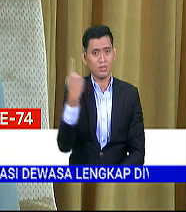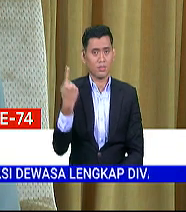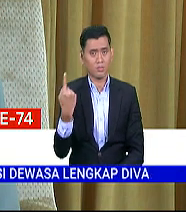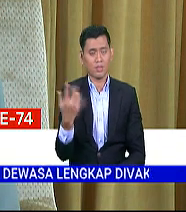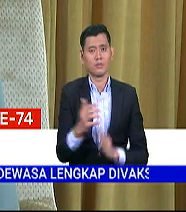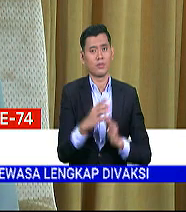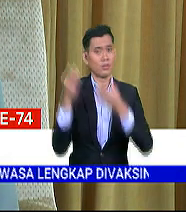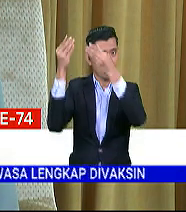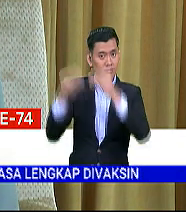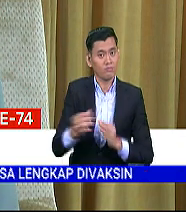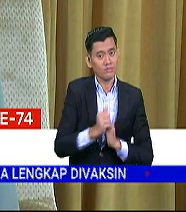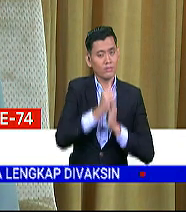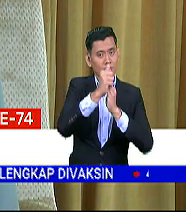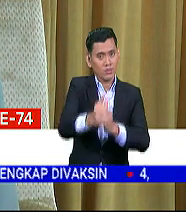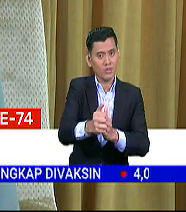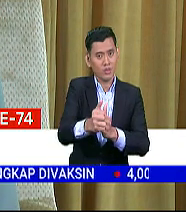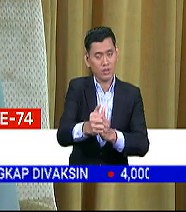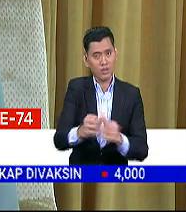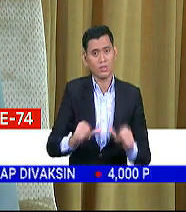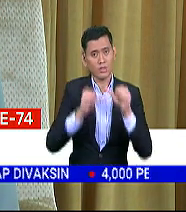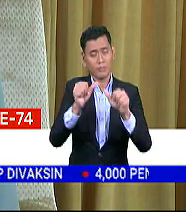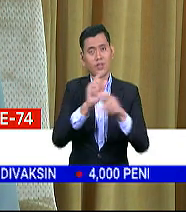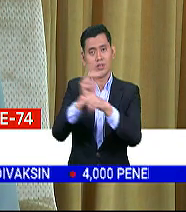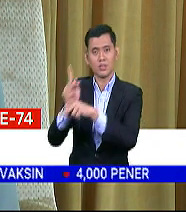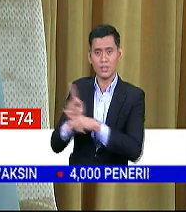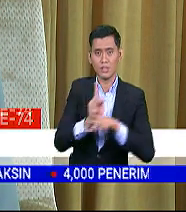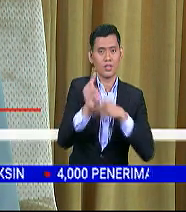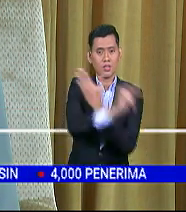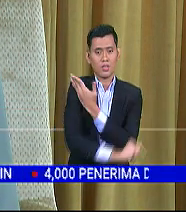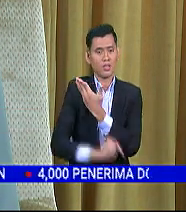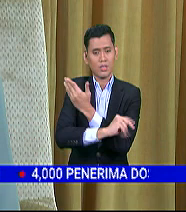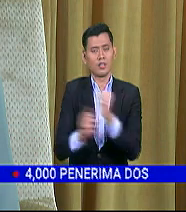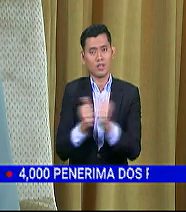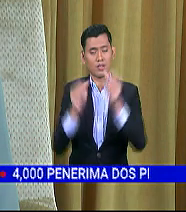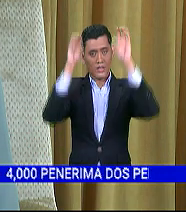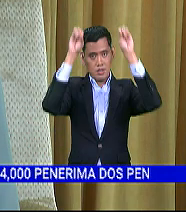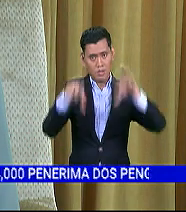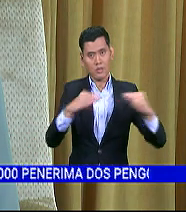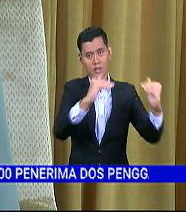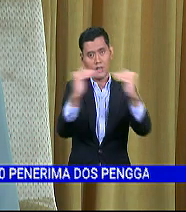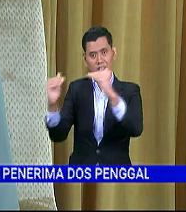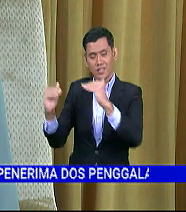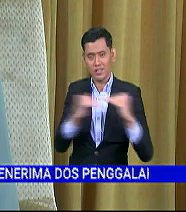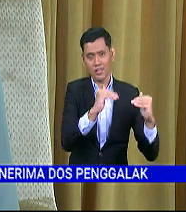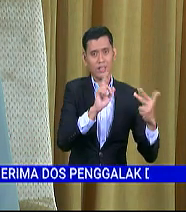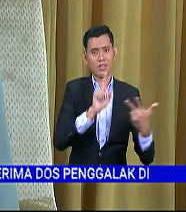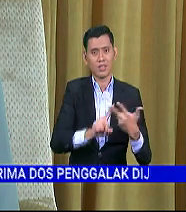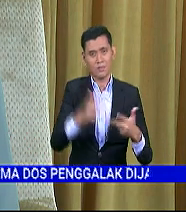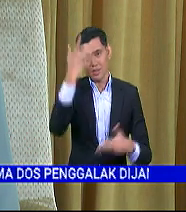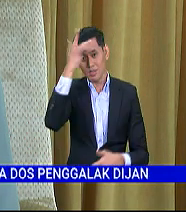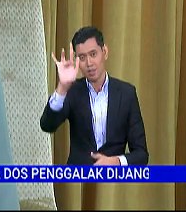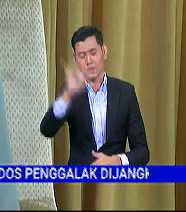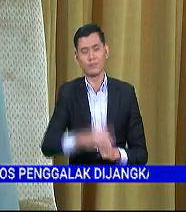hidayahnya untuk terus menelajui negeri dengan penuh keberkatan, keadilan dan